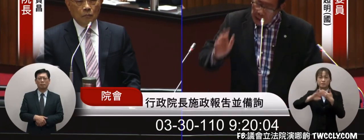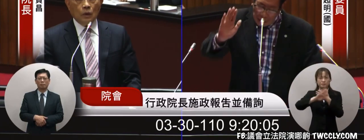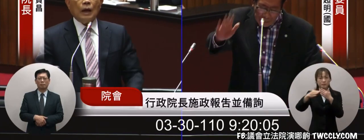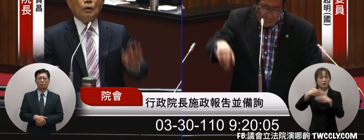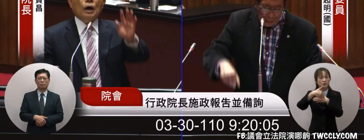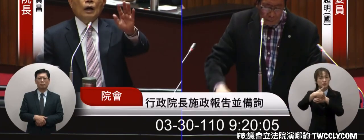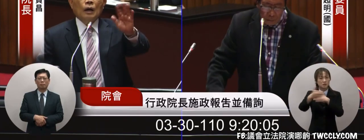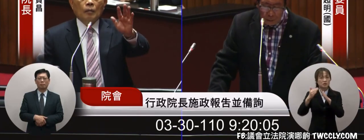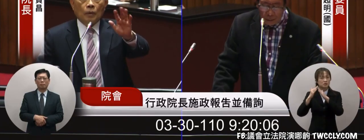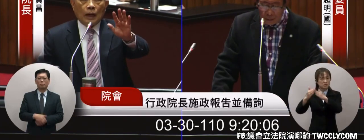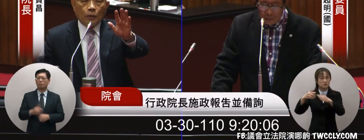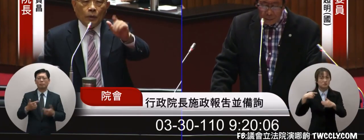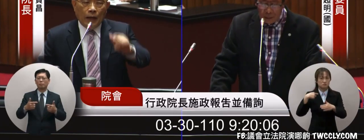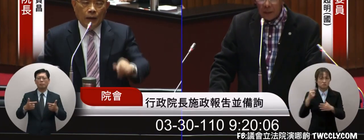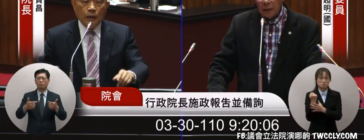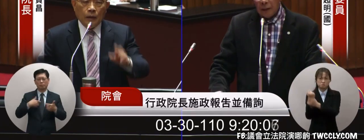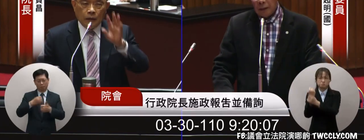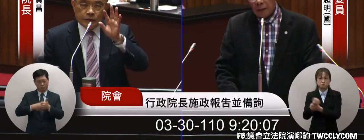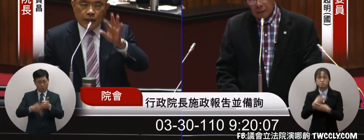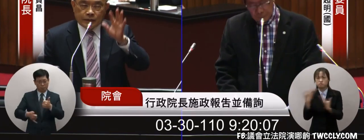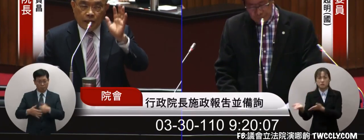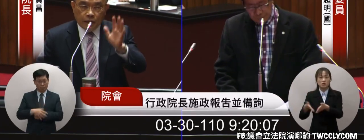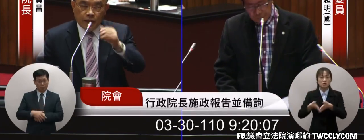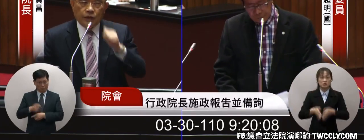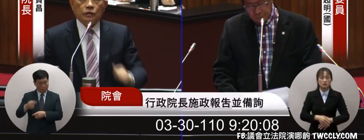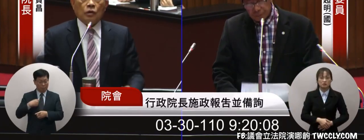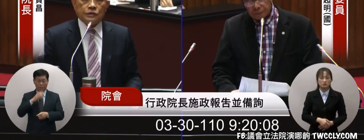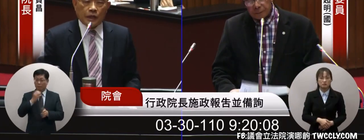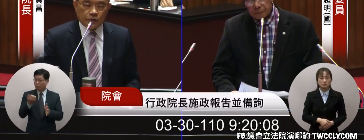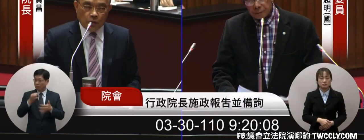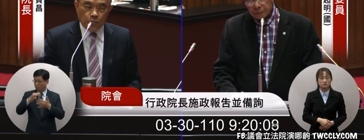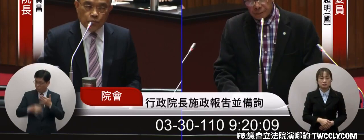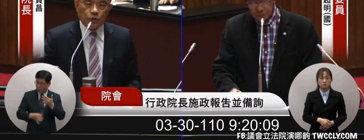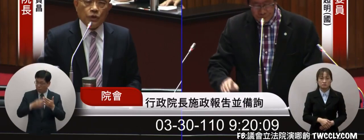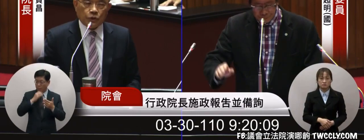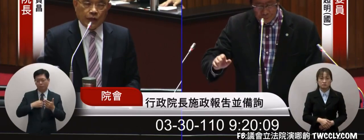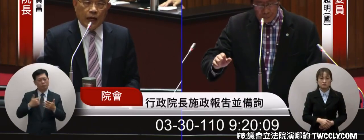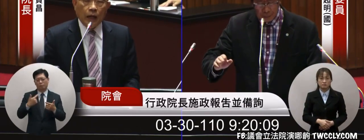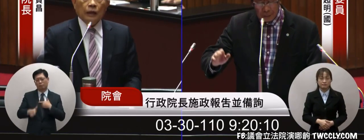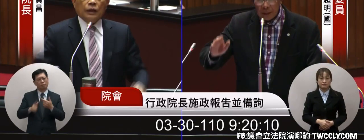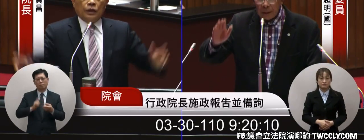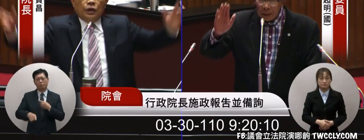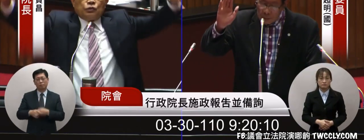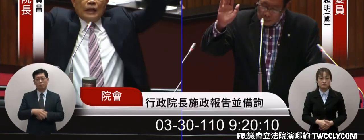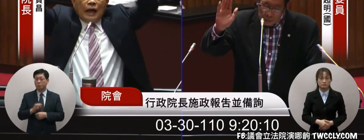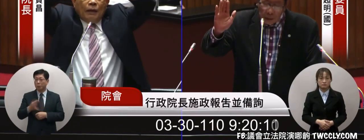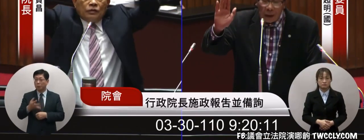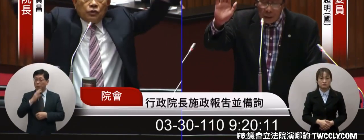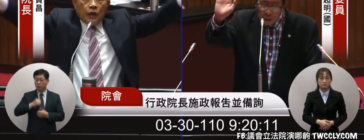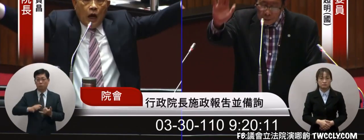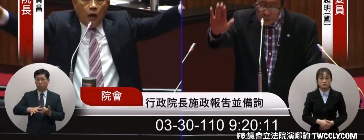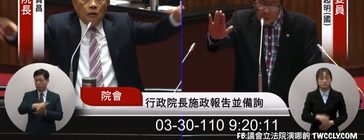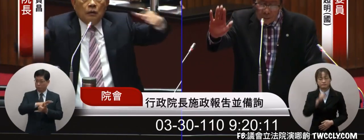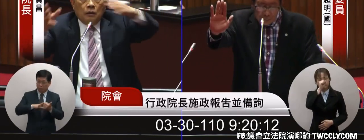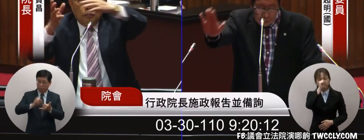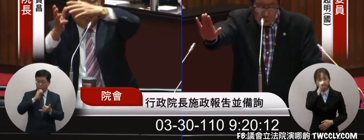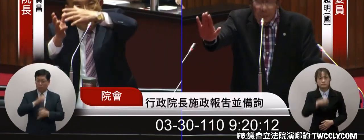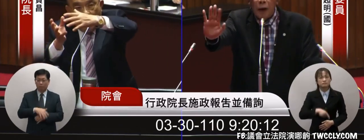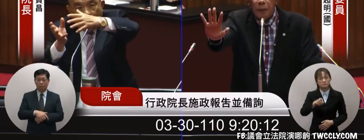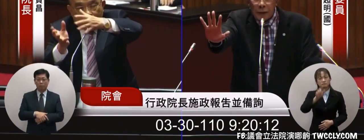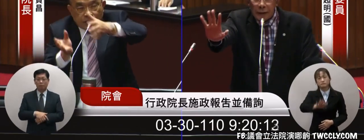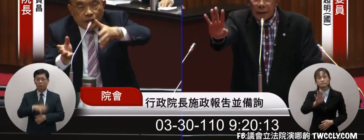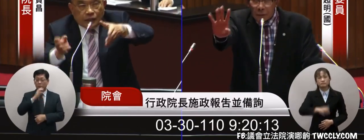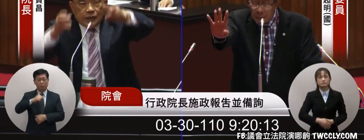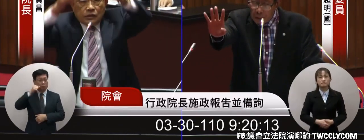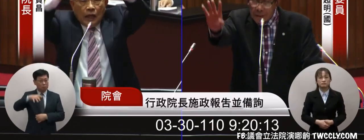不可以這樣跟妳講好啦 委員妳這個前提國縣市上不中了因為全台灣好 妳說妳對我